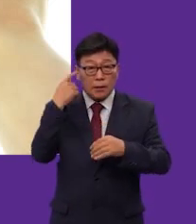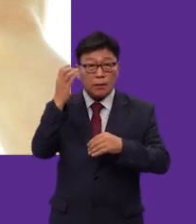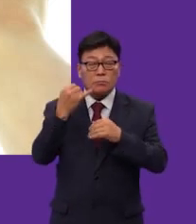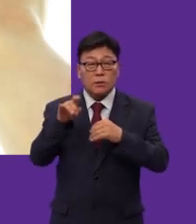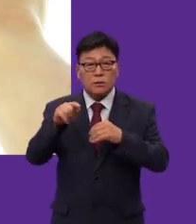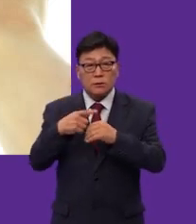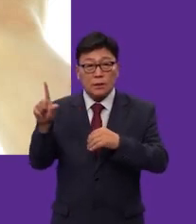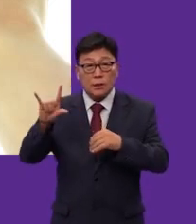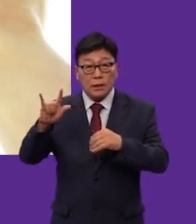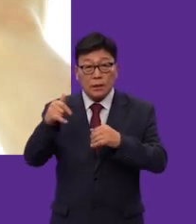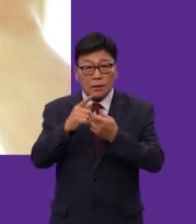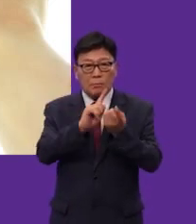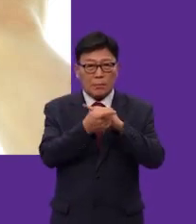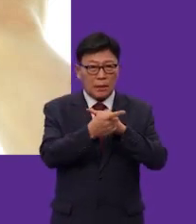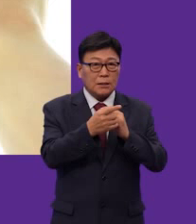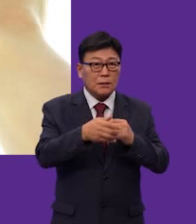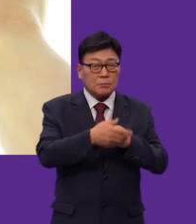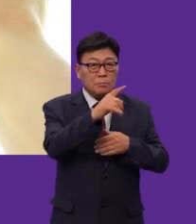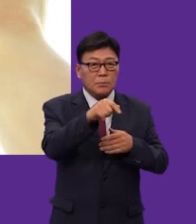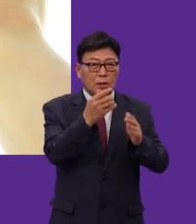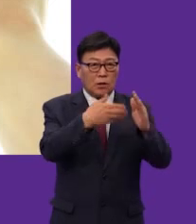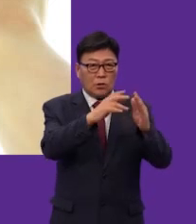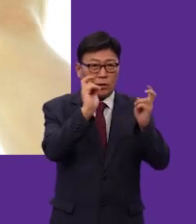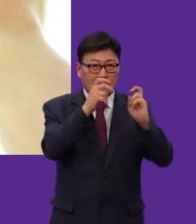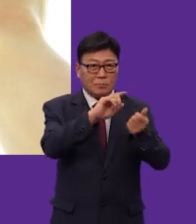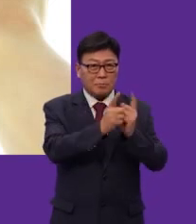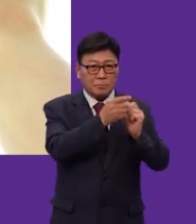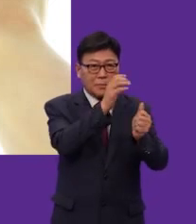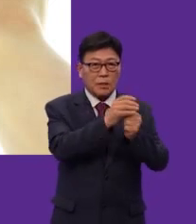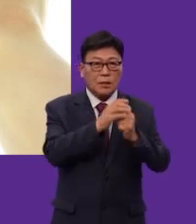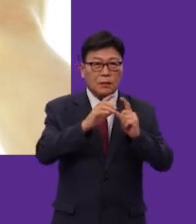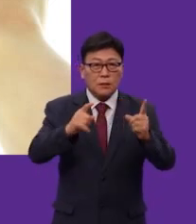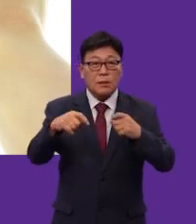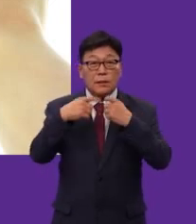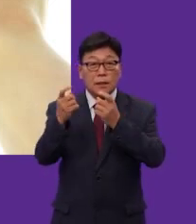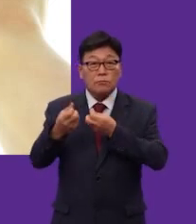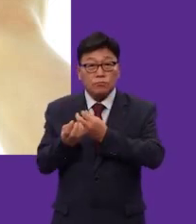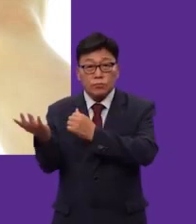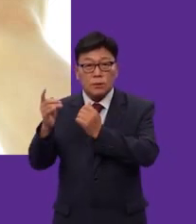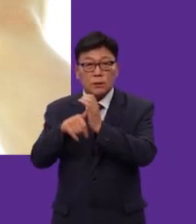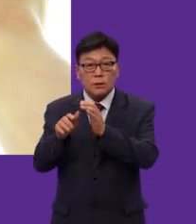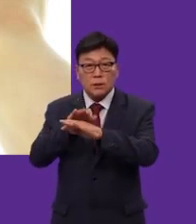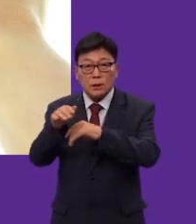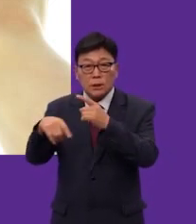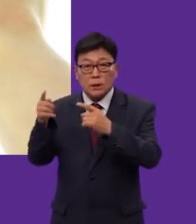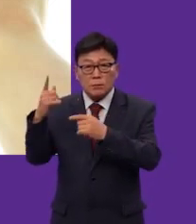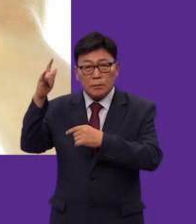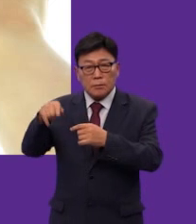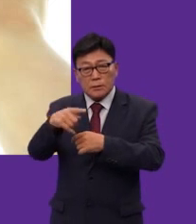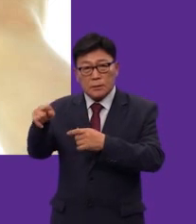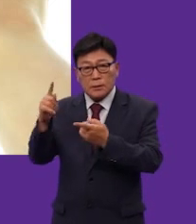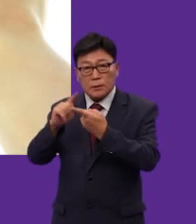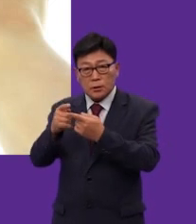역할을 부산도시공사로 위탁하고 역세권 및 일자리가 있는 공업지역에 청년 임대주택을